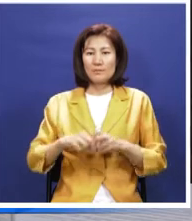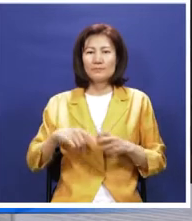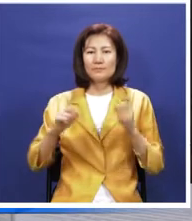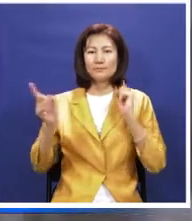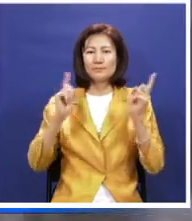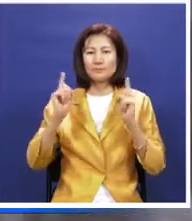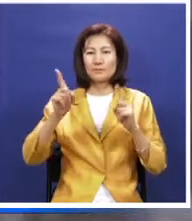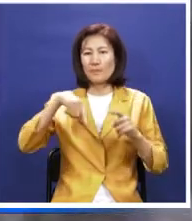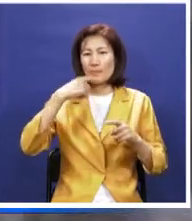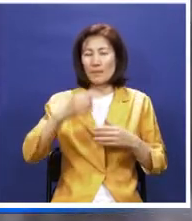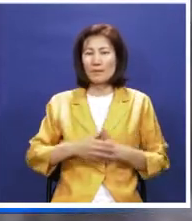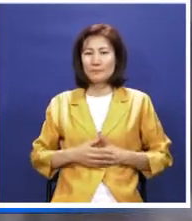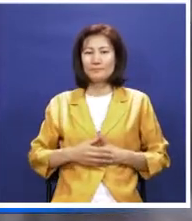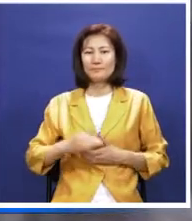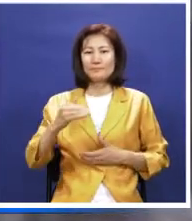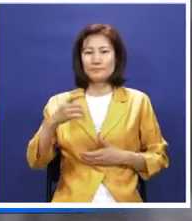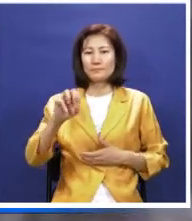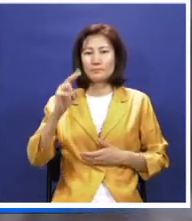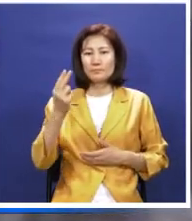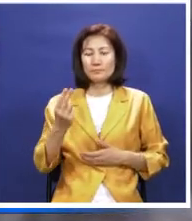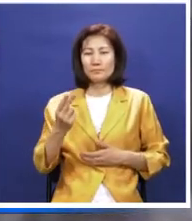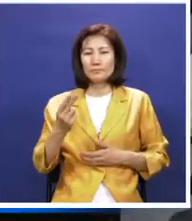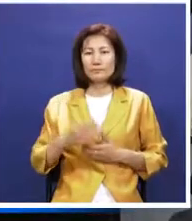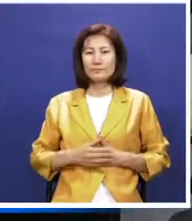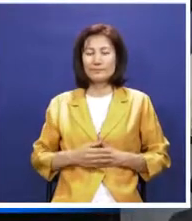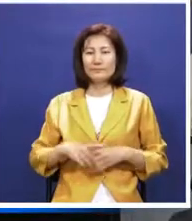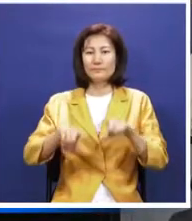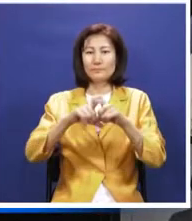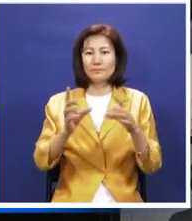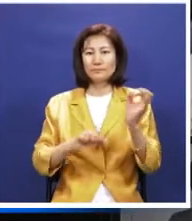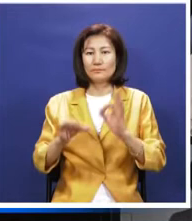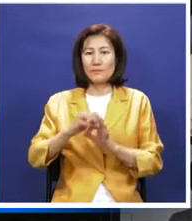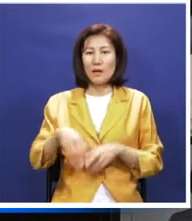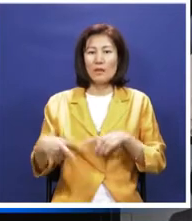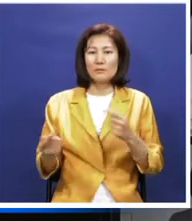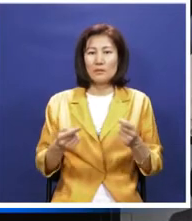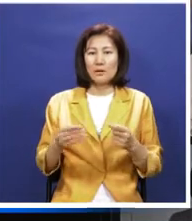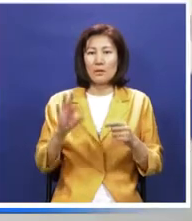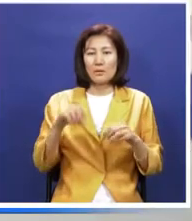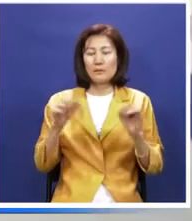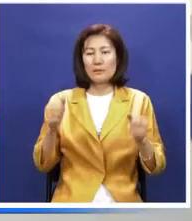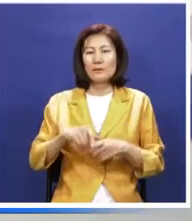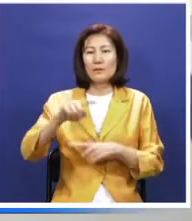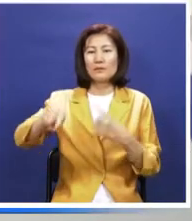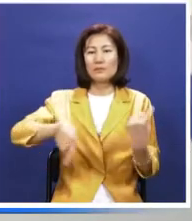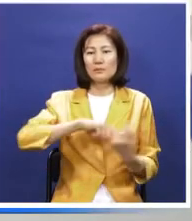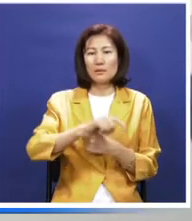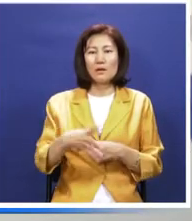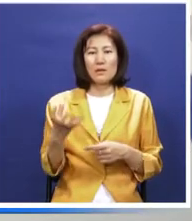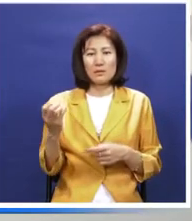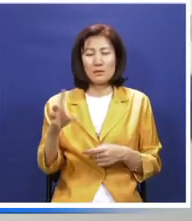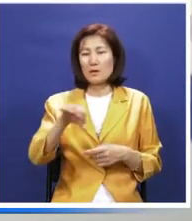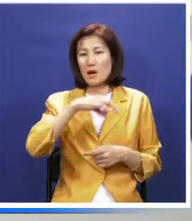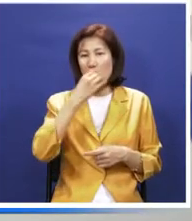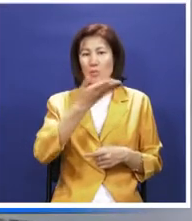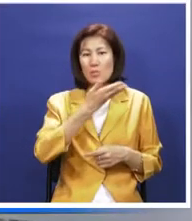айғайларын жеткізген тамақ және фармацевтика саласы, сондай құрылыс материалдары сауда саласындағы өндірушілер кәсіпкерлері тағы да